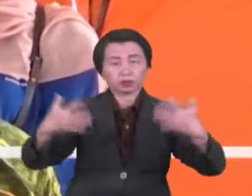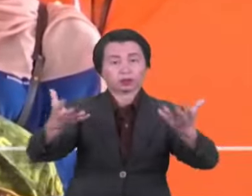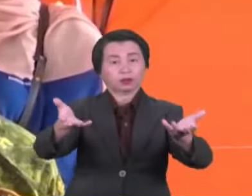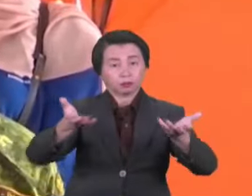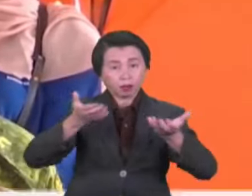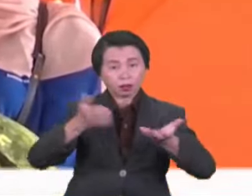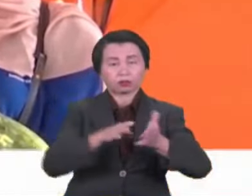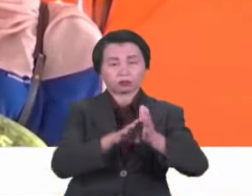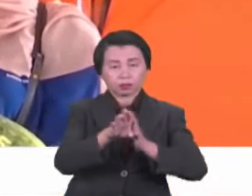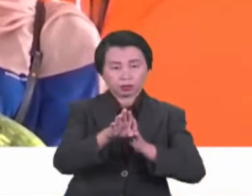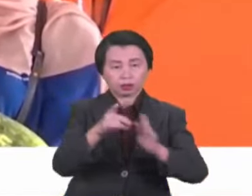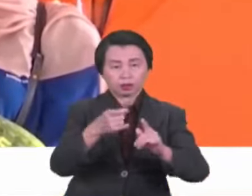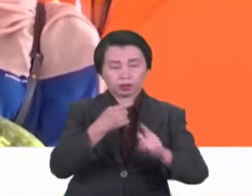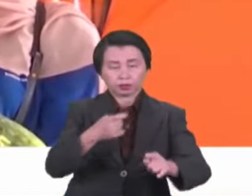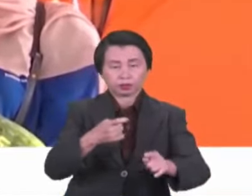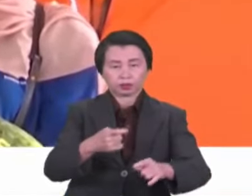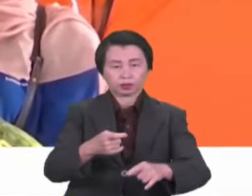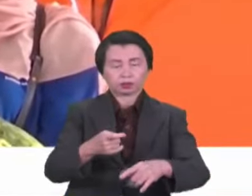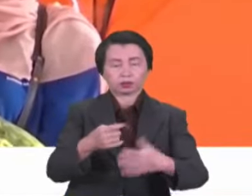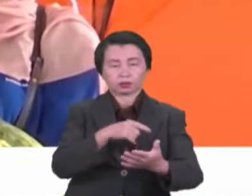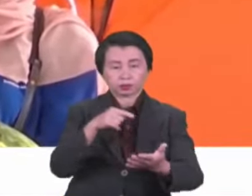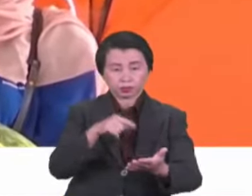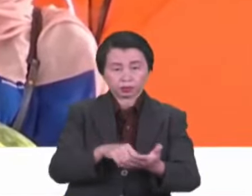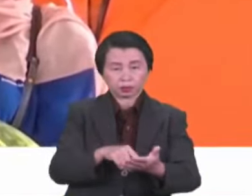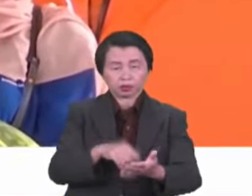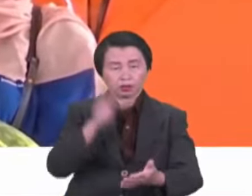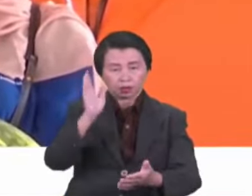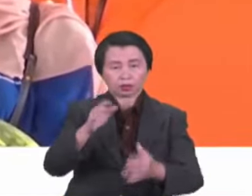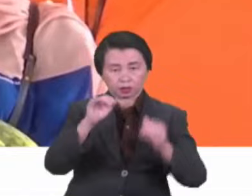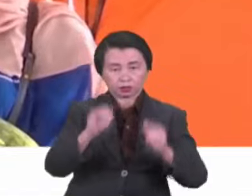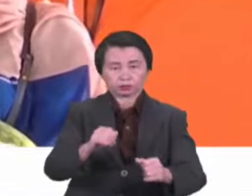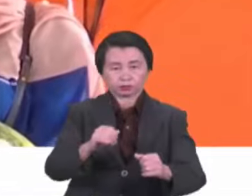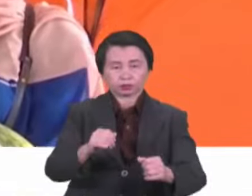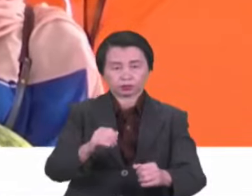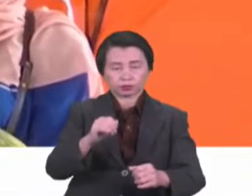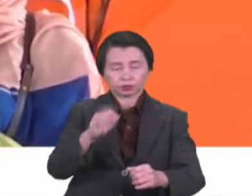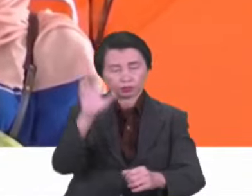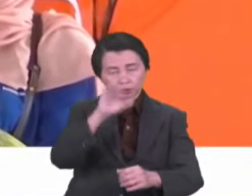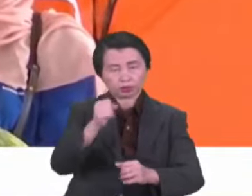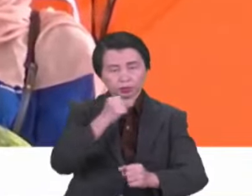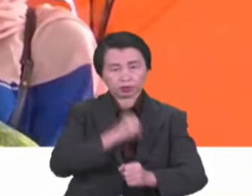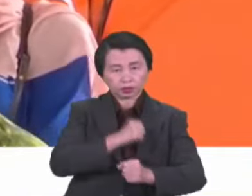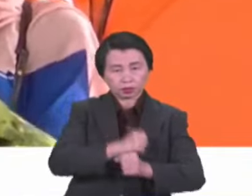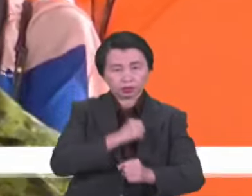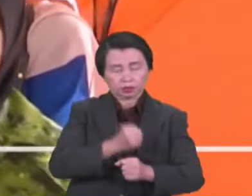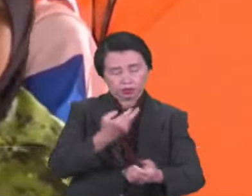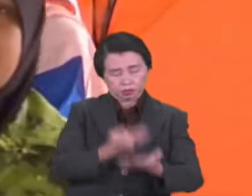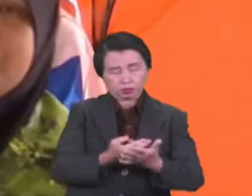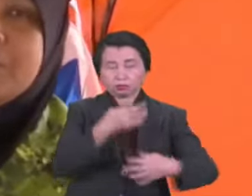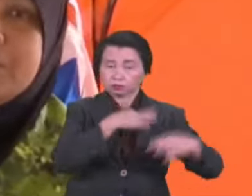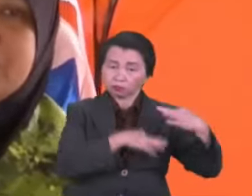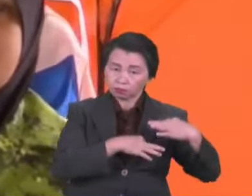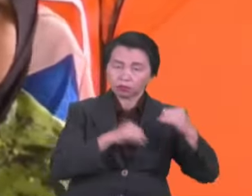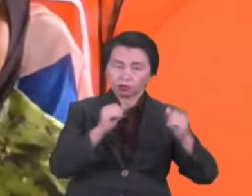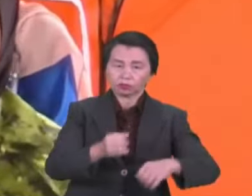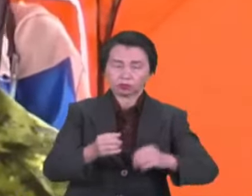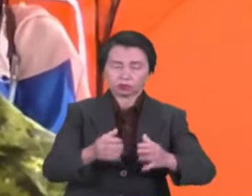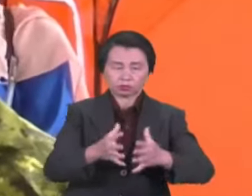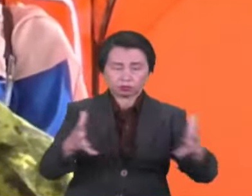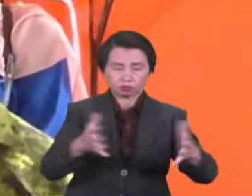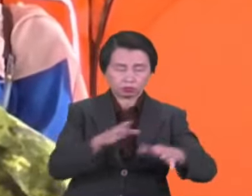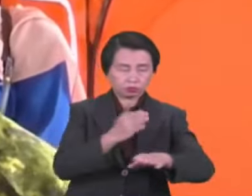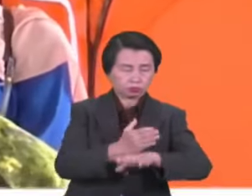dahagakan pembangunan. Daripada pembangunan ini, dia akan dapat mencari rezeki dan dia dapat mengembangkan ekonomi